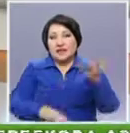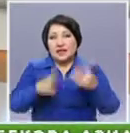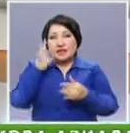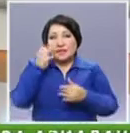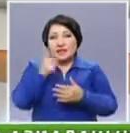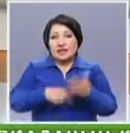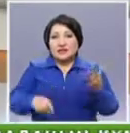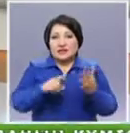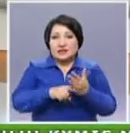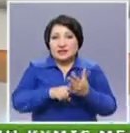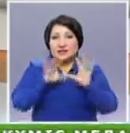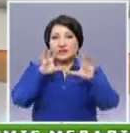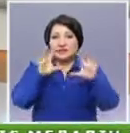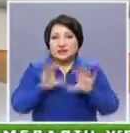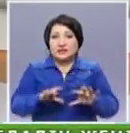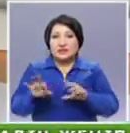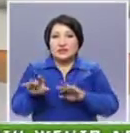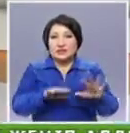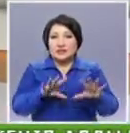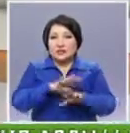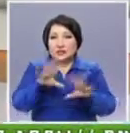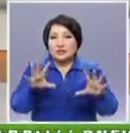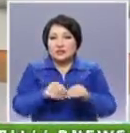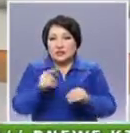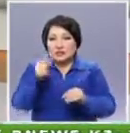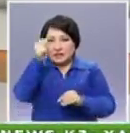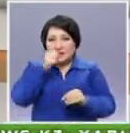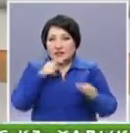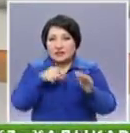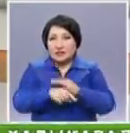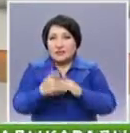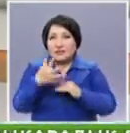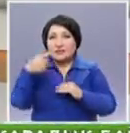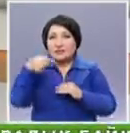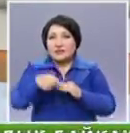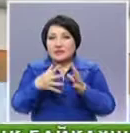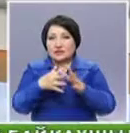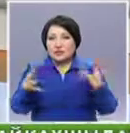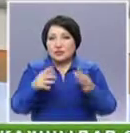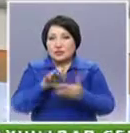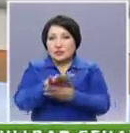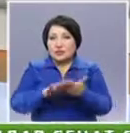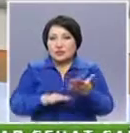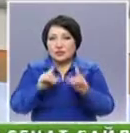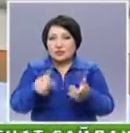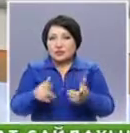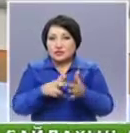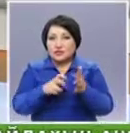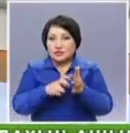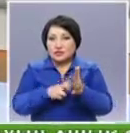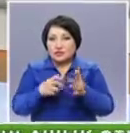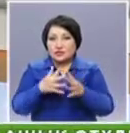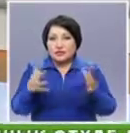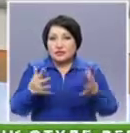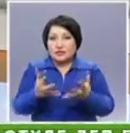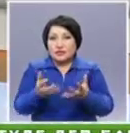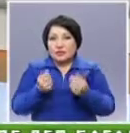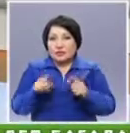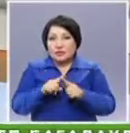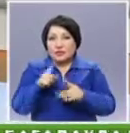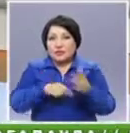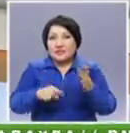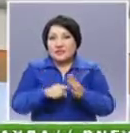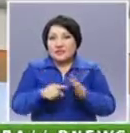Алматы қаласында заңдастыру шарасы бойынша бір айдың ішінде 5000-ға жуық өтініш түсті, соның 700-ден астамы қабылданған. Бұл